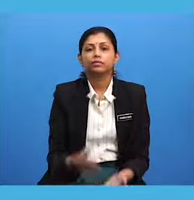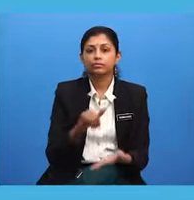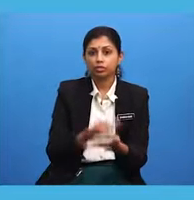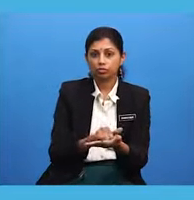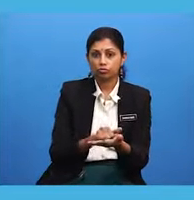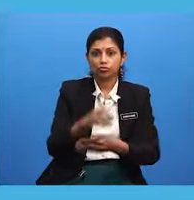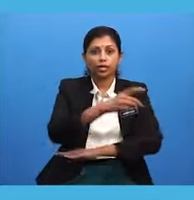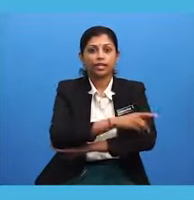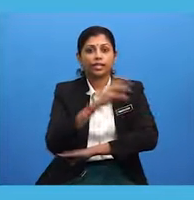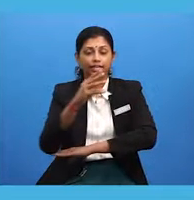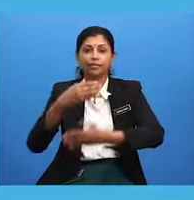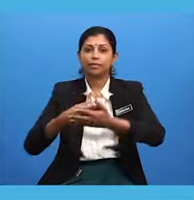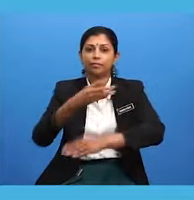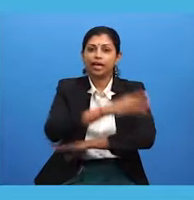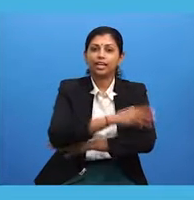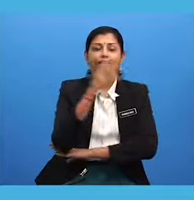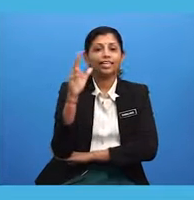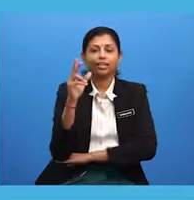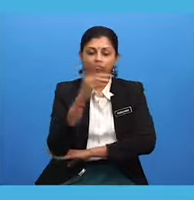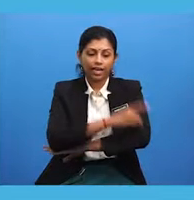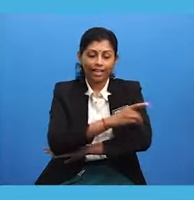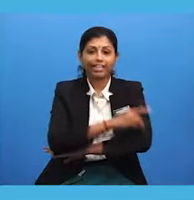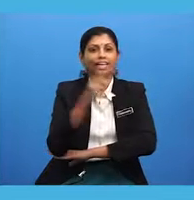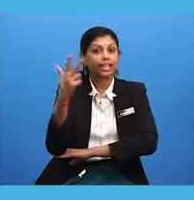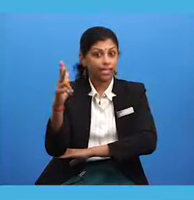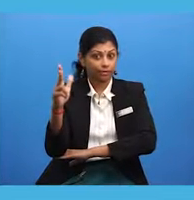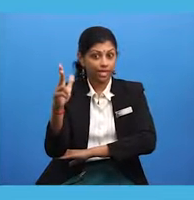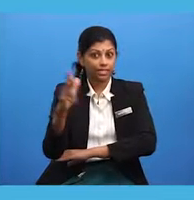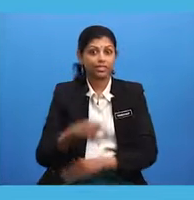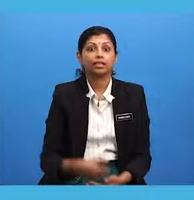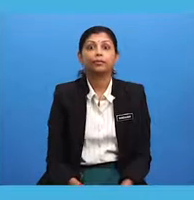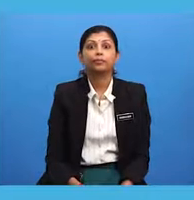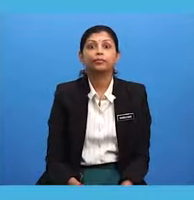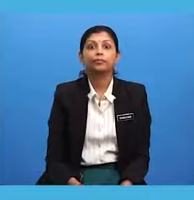yang ke-6 sehingga hari yang ke-13,